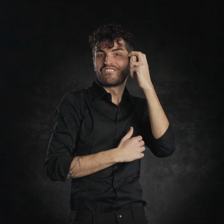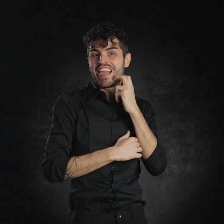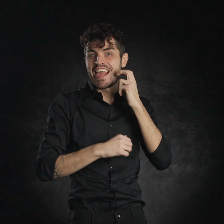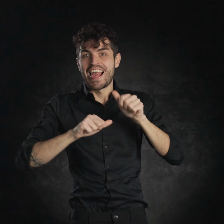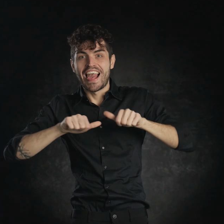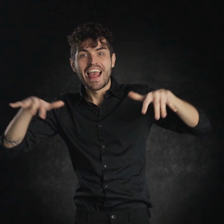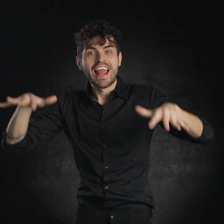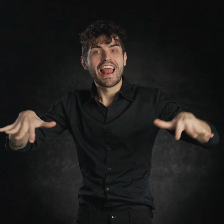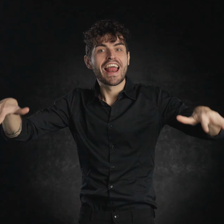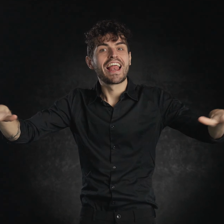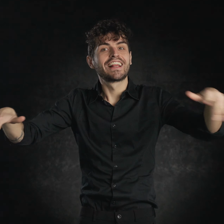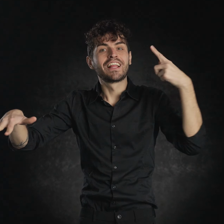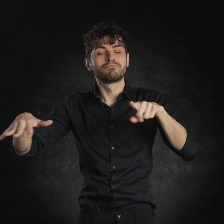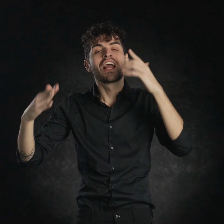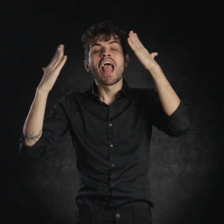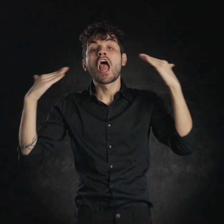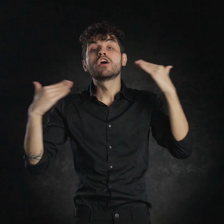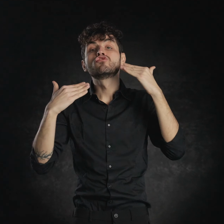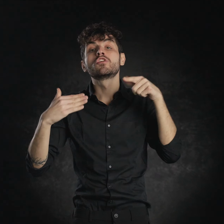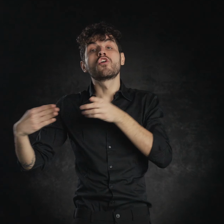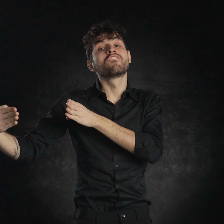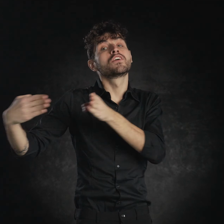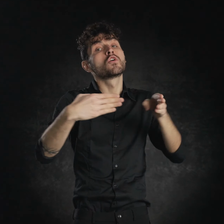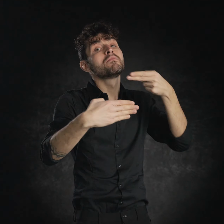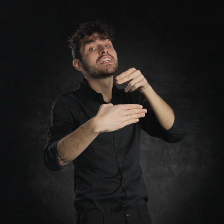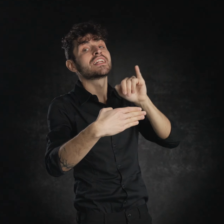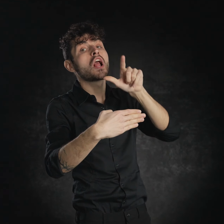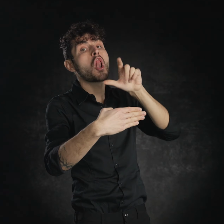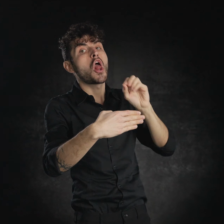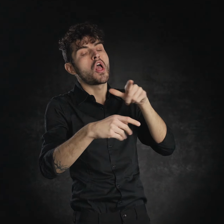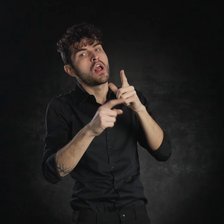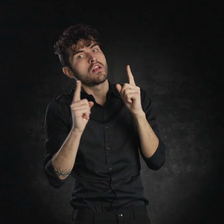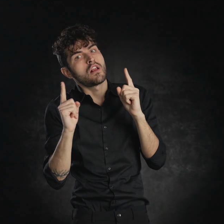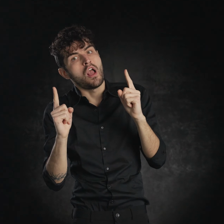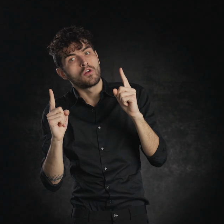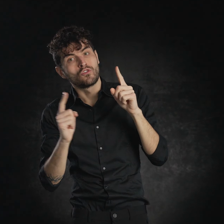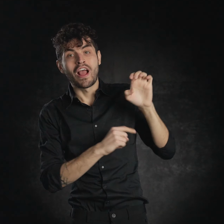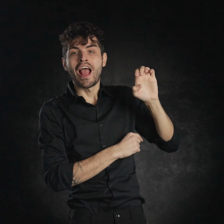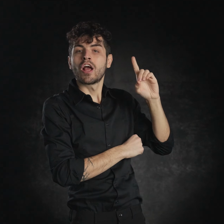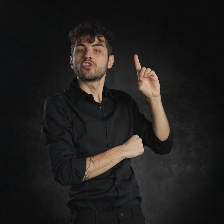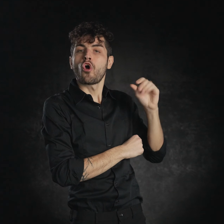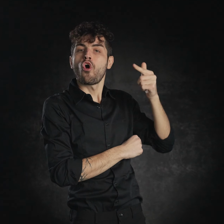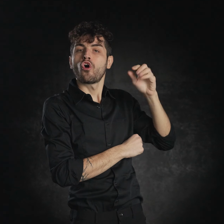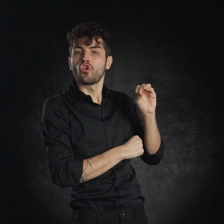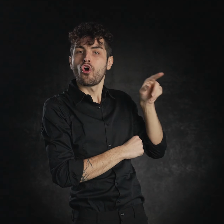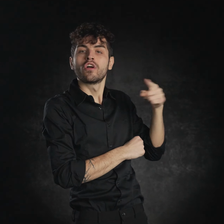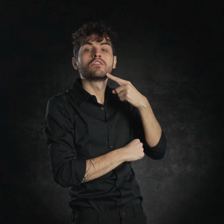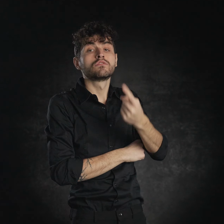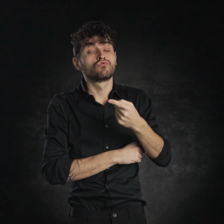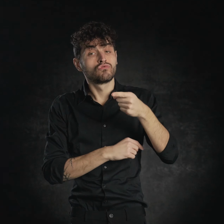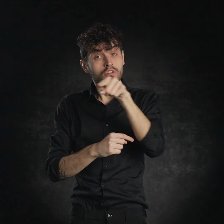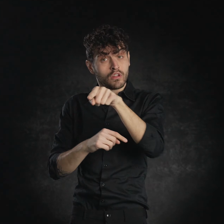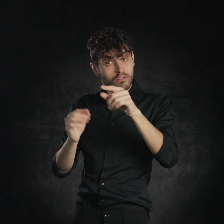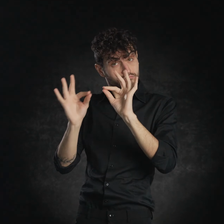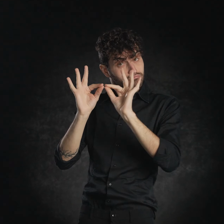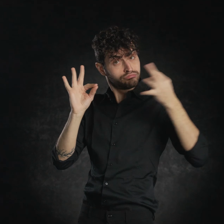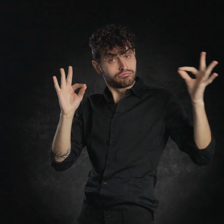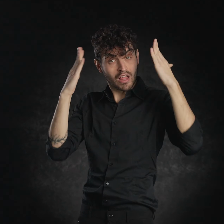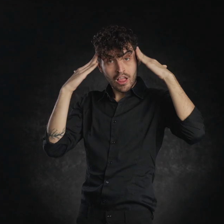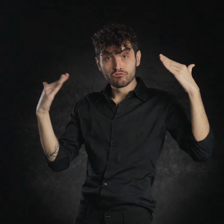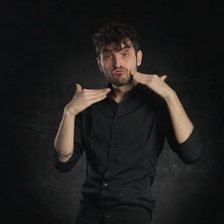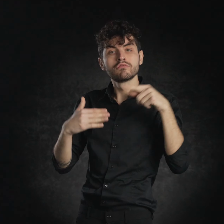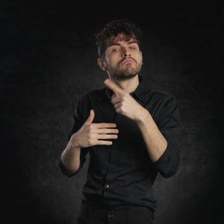scena che noi vediamo in Egitto con il Nilo fonte di vita Erodoto che ho citato prima definiva davvero